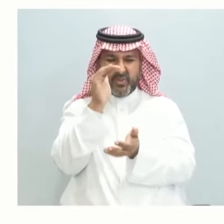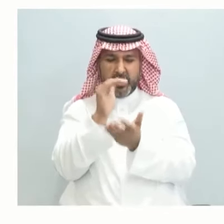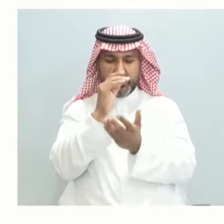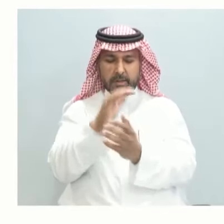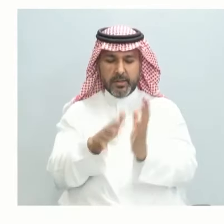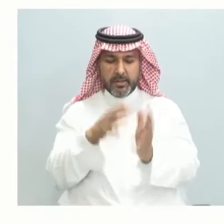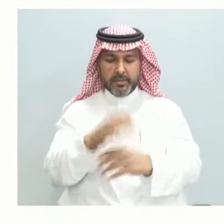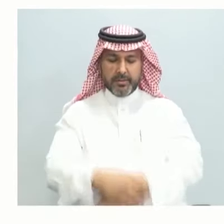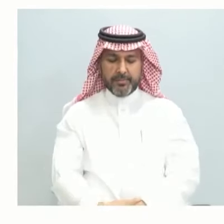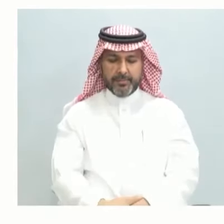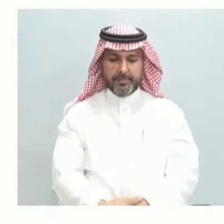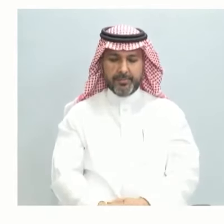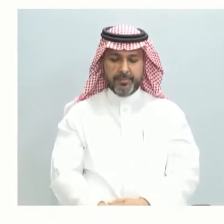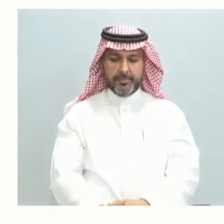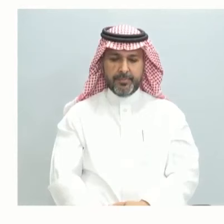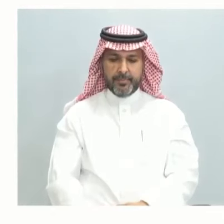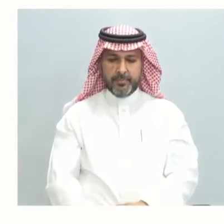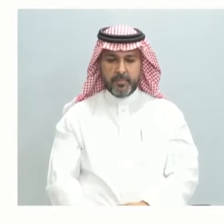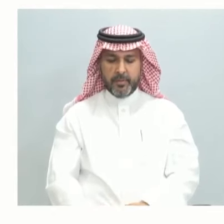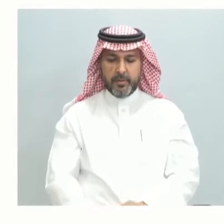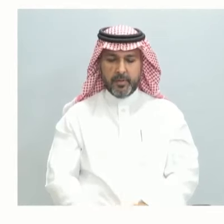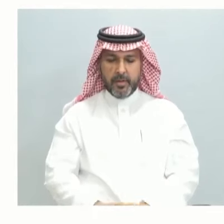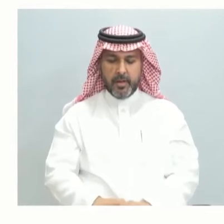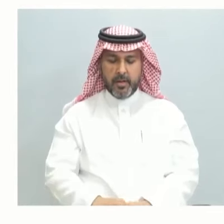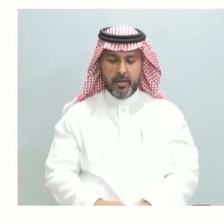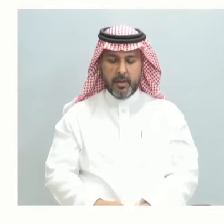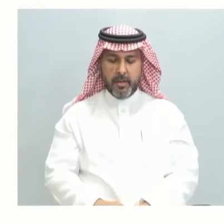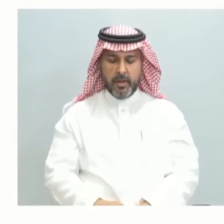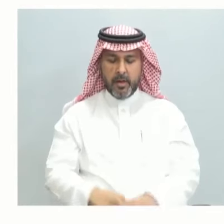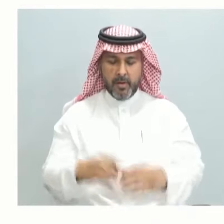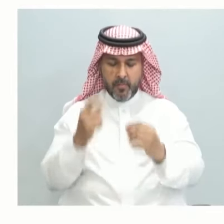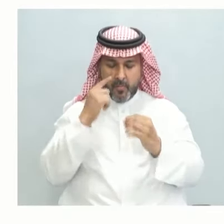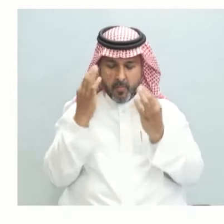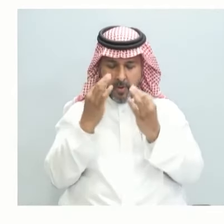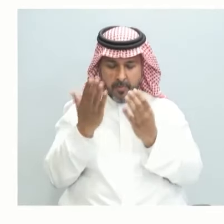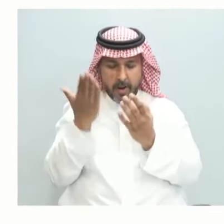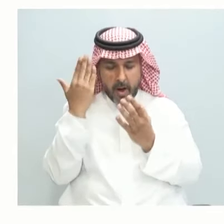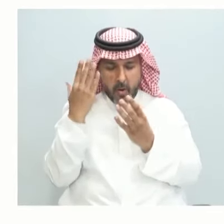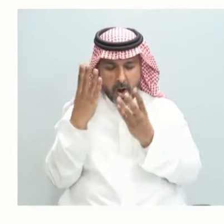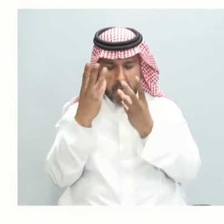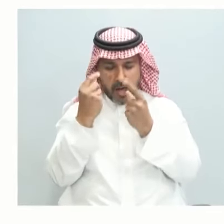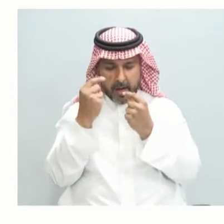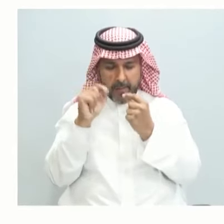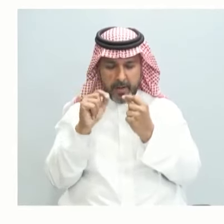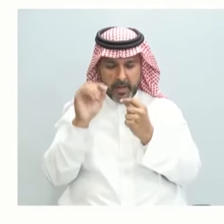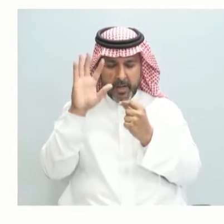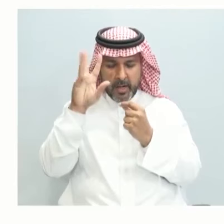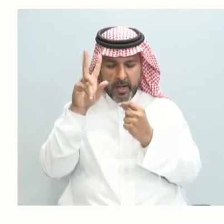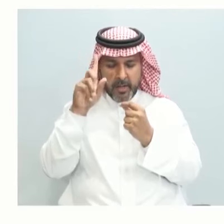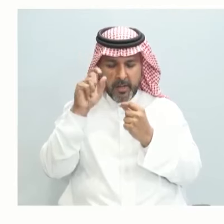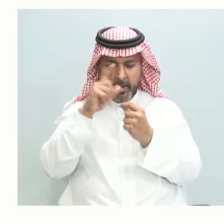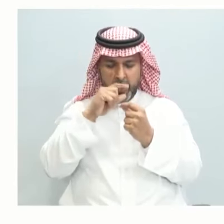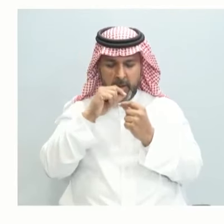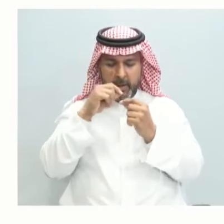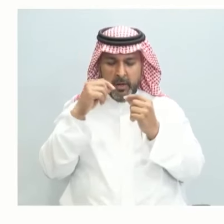المشترك الاكبر اتفقنا على ان العوامل التي نبحث عنها هي عباره عن القاسم المشترك الاكبر اوجدناه هنا